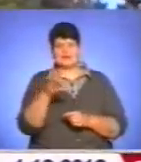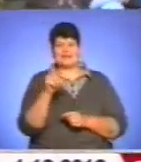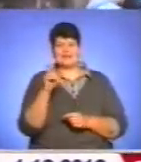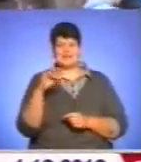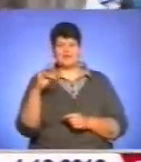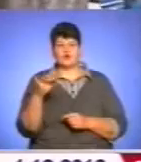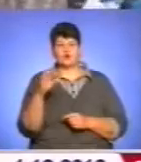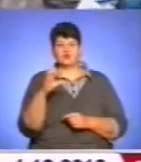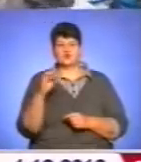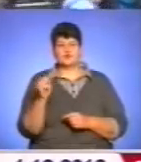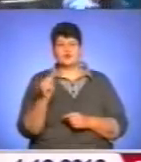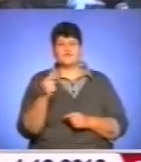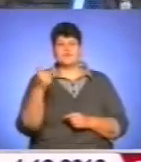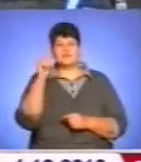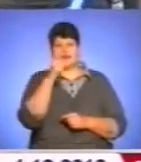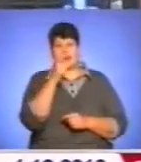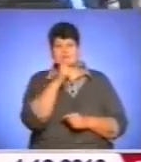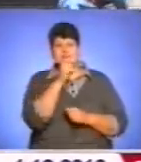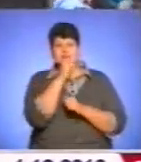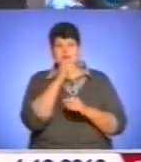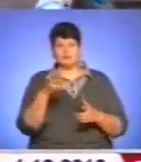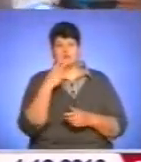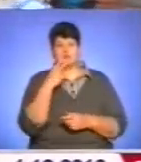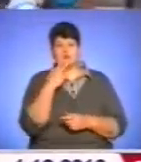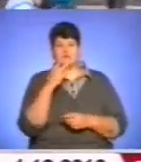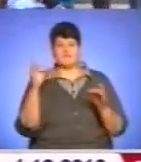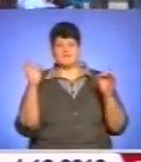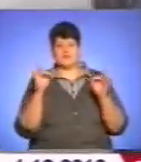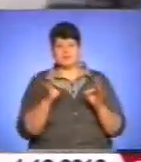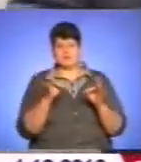Наприклад, грекам не дозволяють палити навіть у ресторанах. В